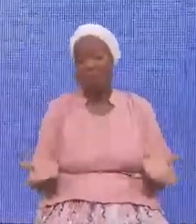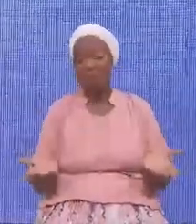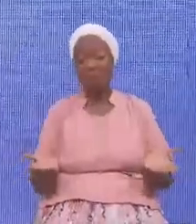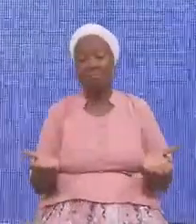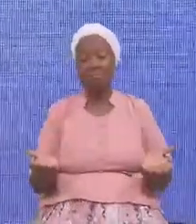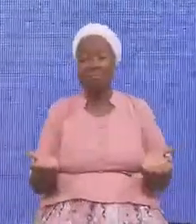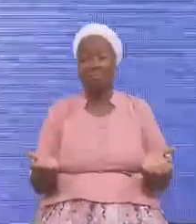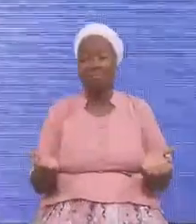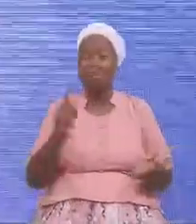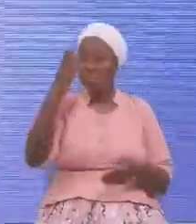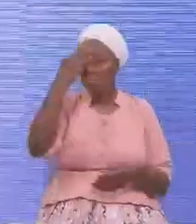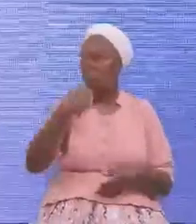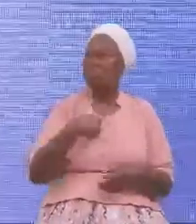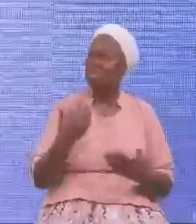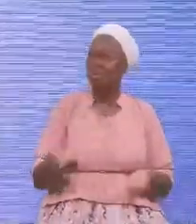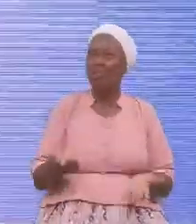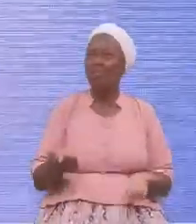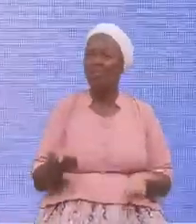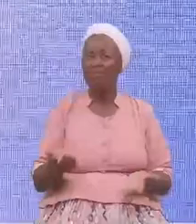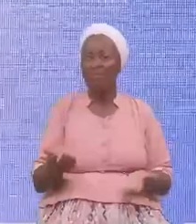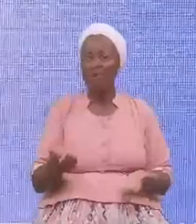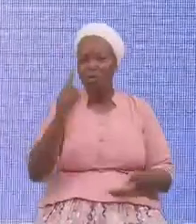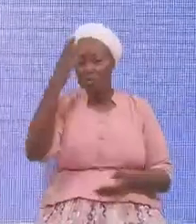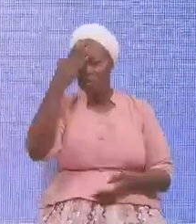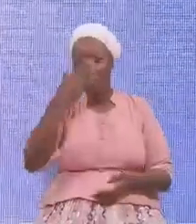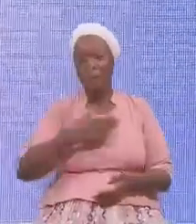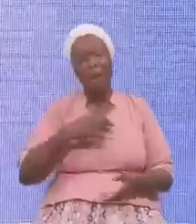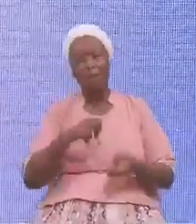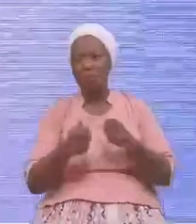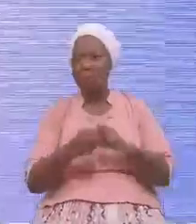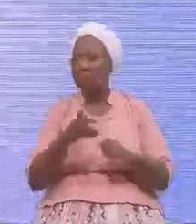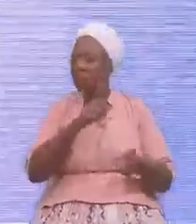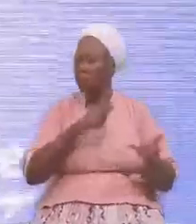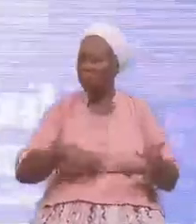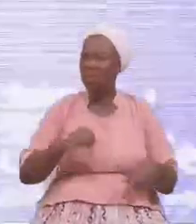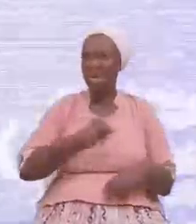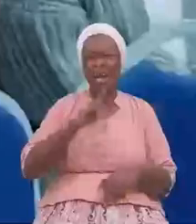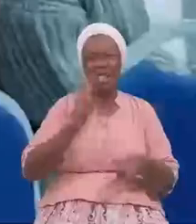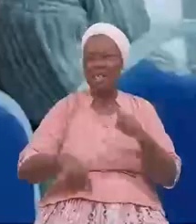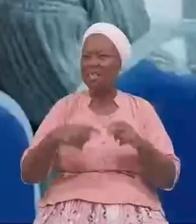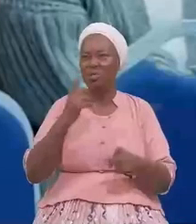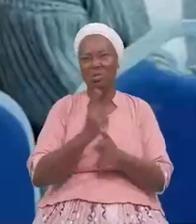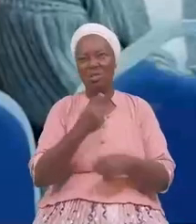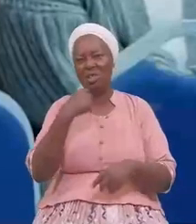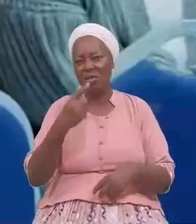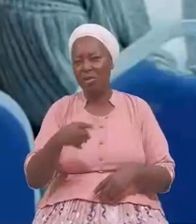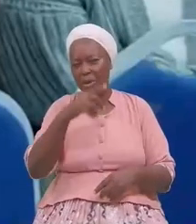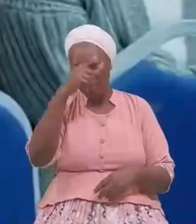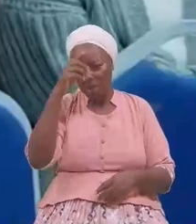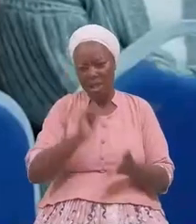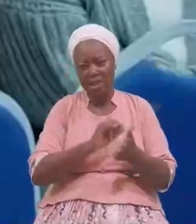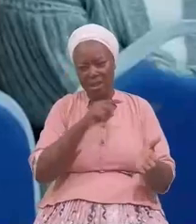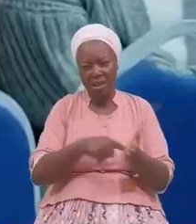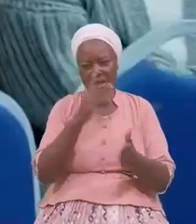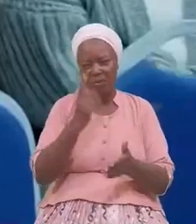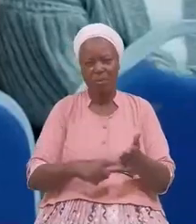connais, tu connais mes problèmes, je n'ose pas te dire que voici ce que je veux.